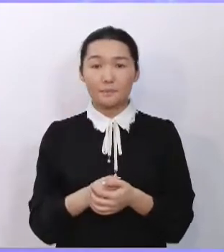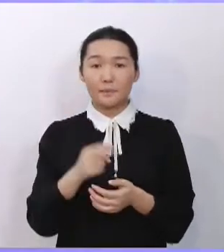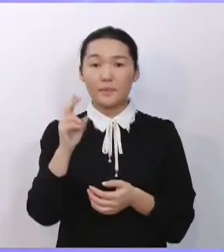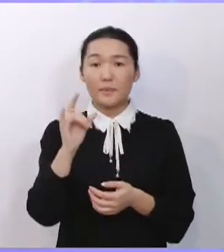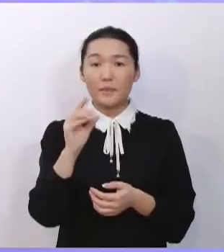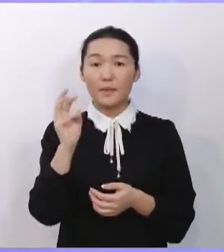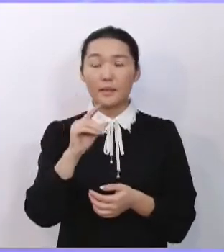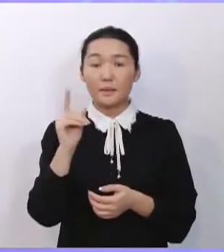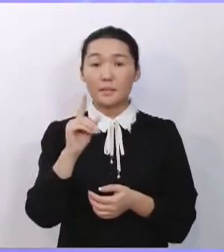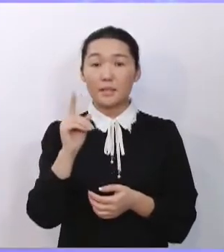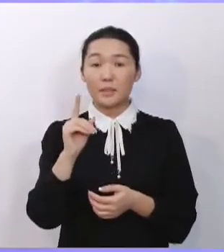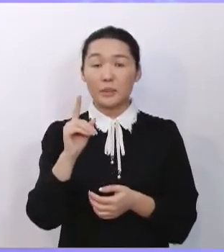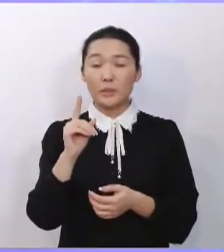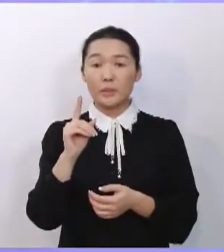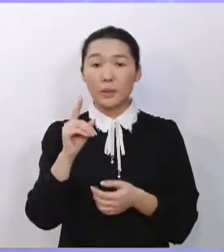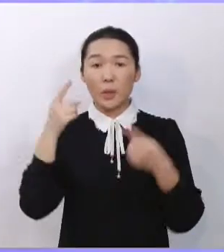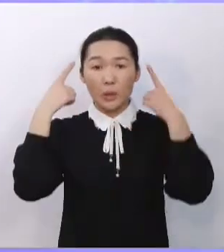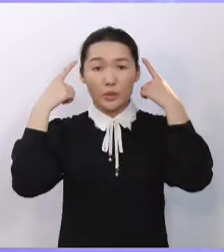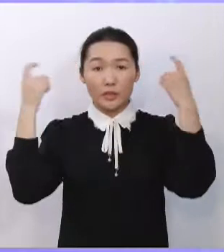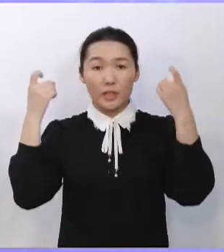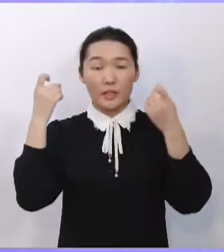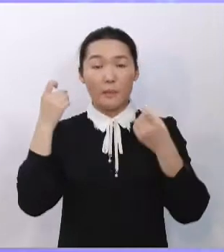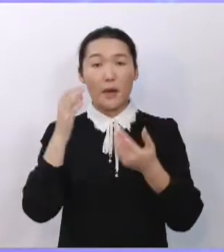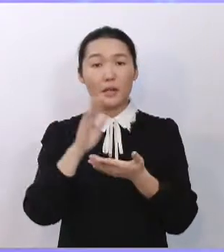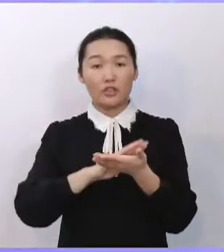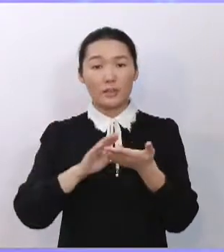Кымыз жөнүндө жарнама жаздыңар.